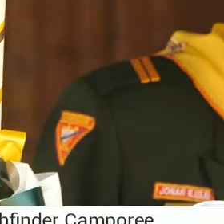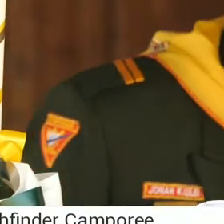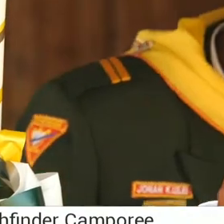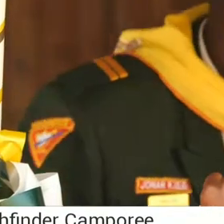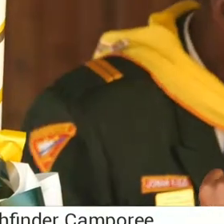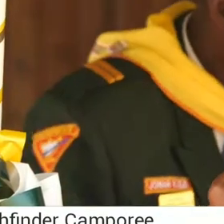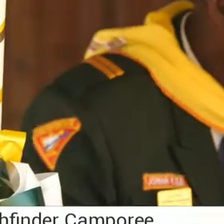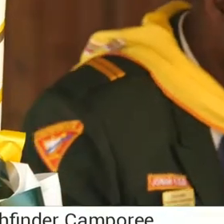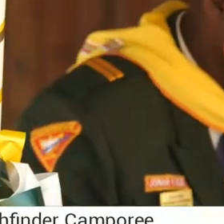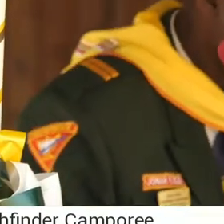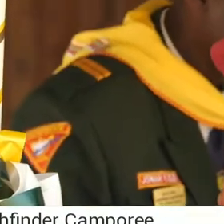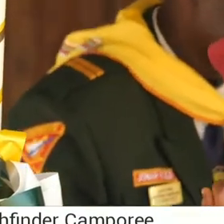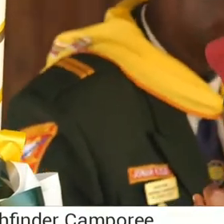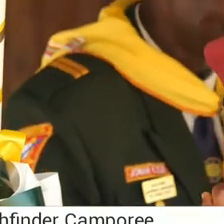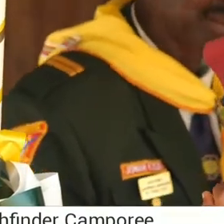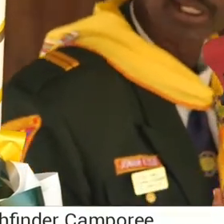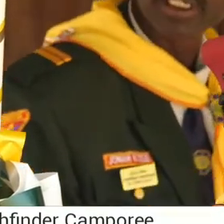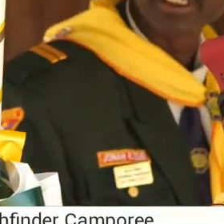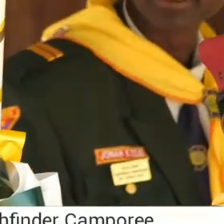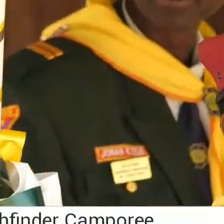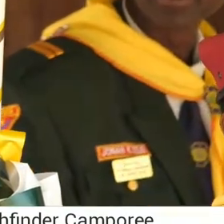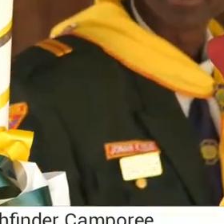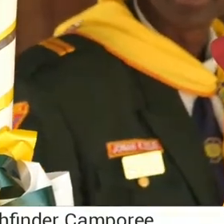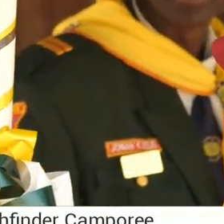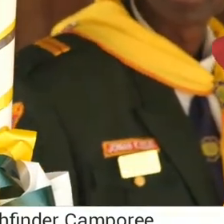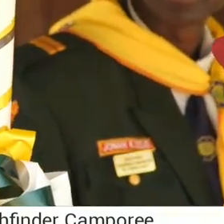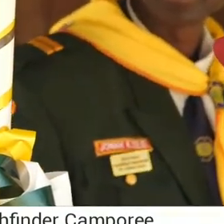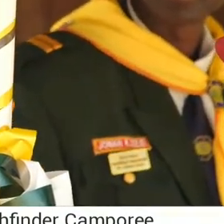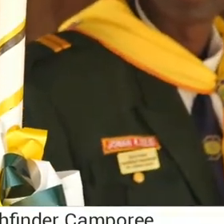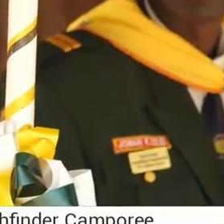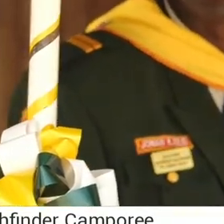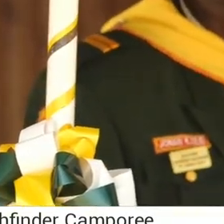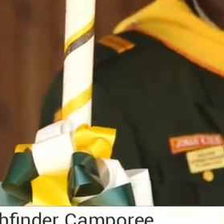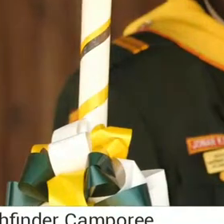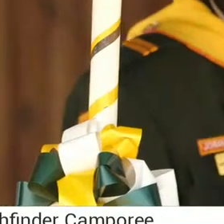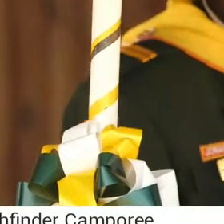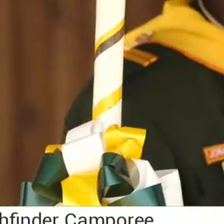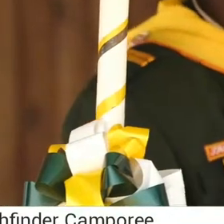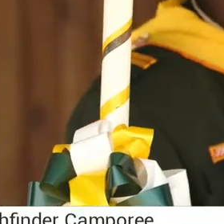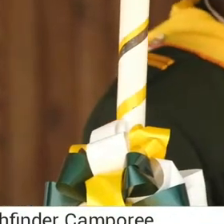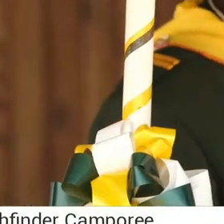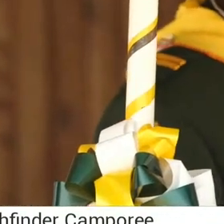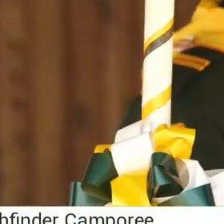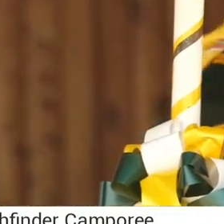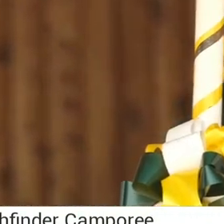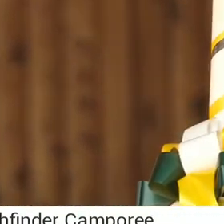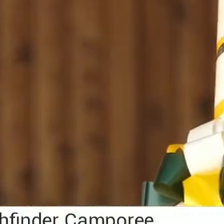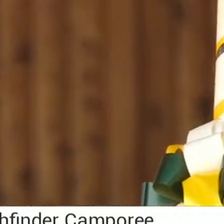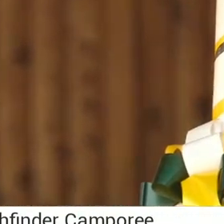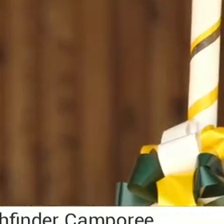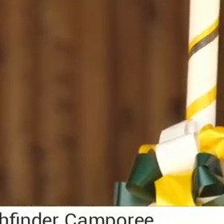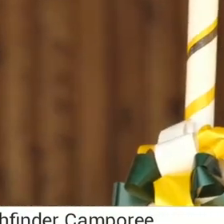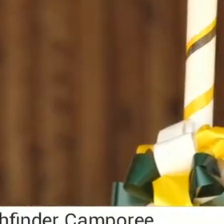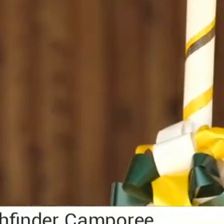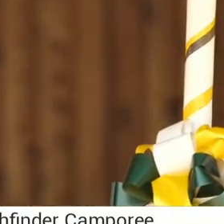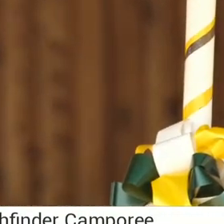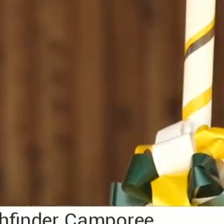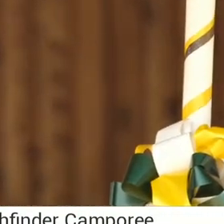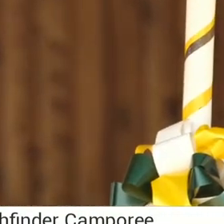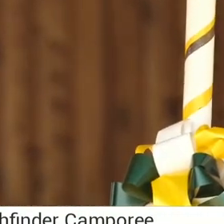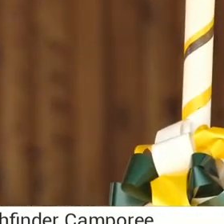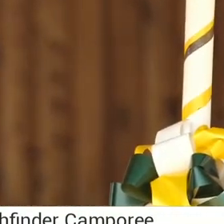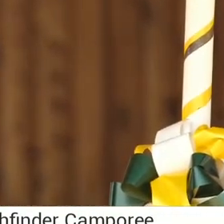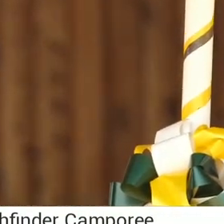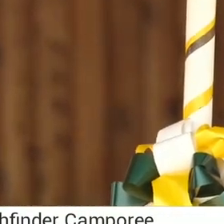sadaka, tumeomba ya kwamba tuweze kutoa na CFMS ya makanisa yetu. Tuweze kutoa na ile ya